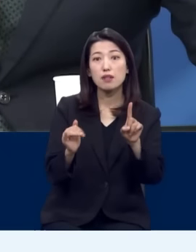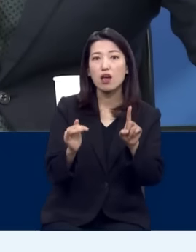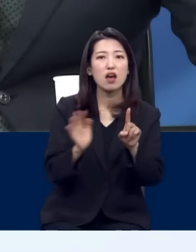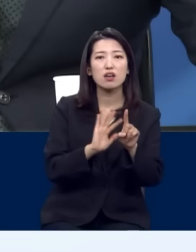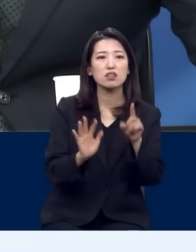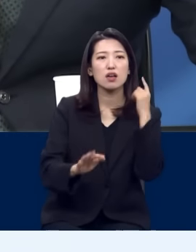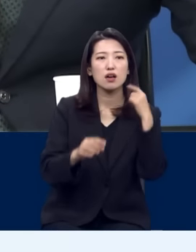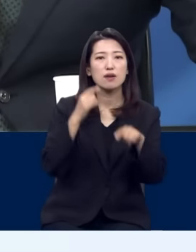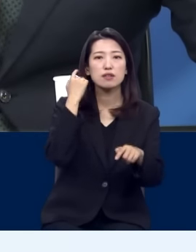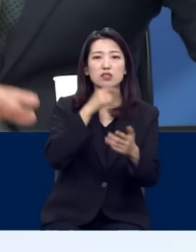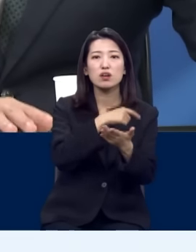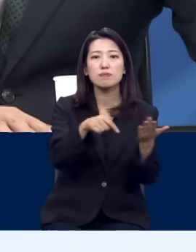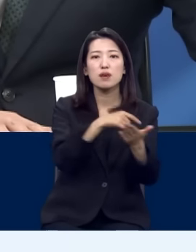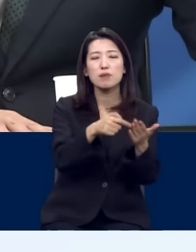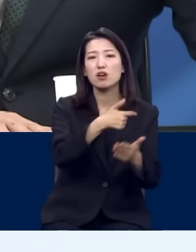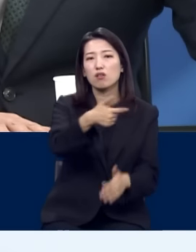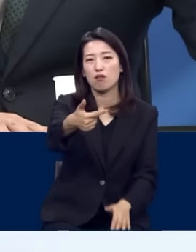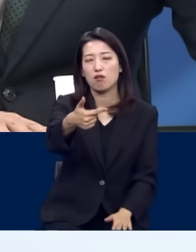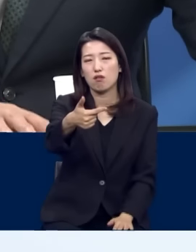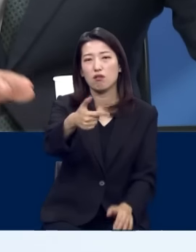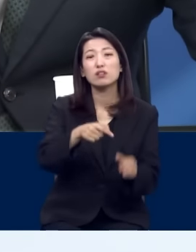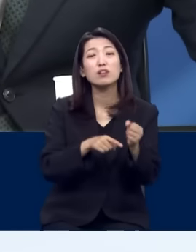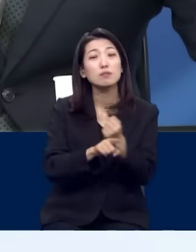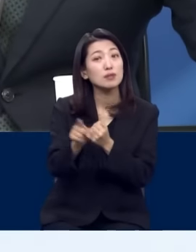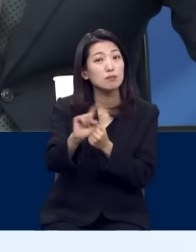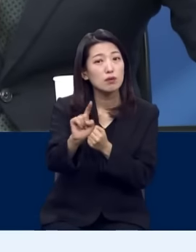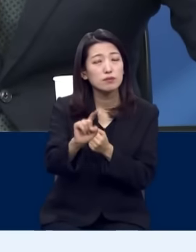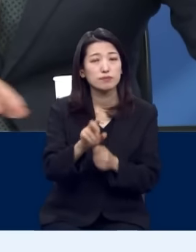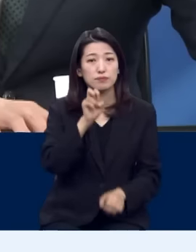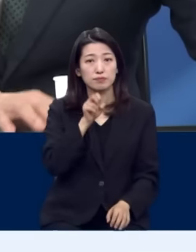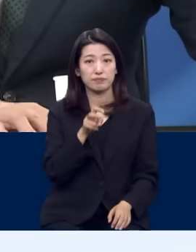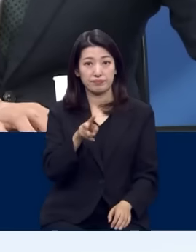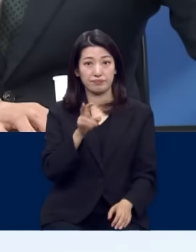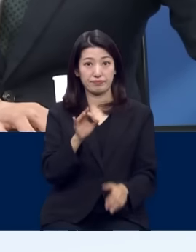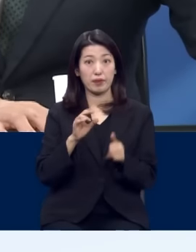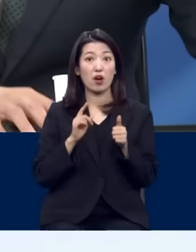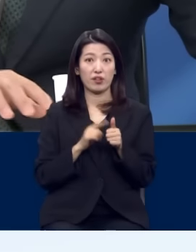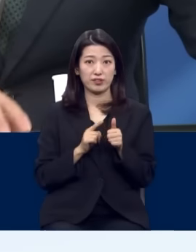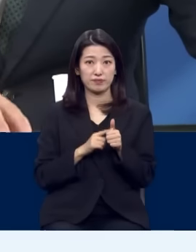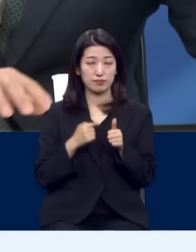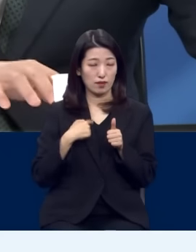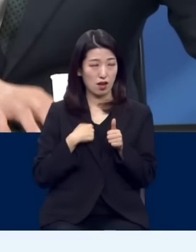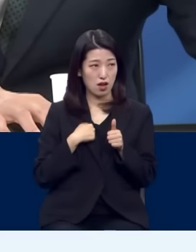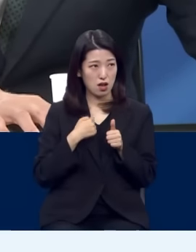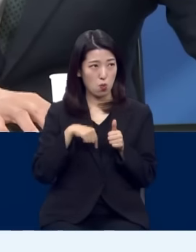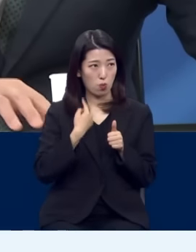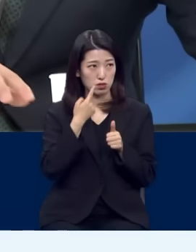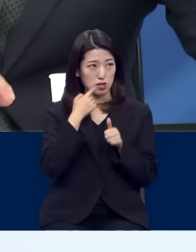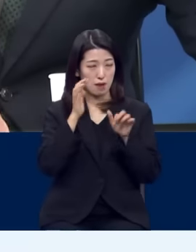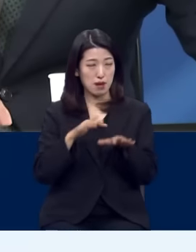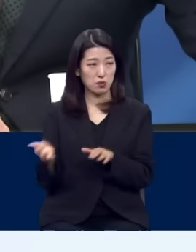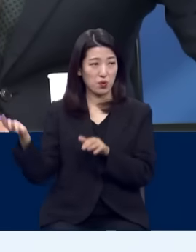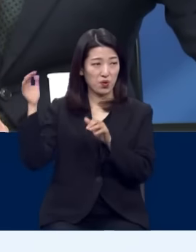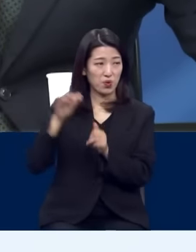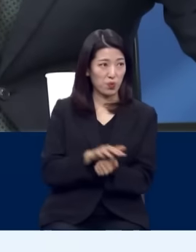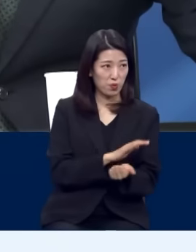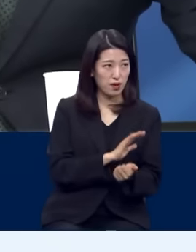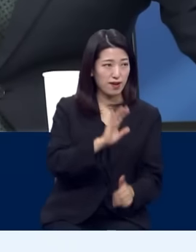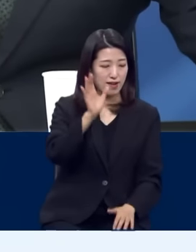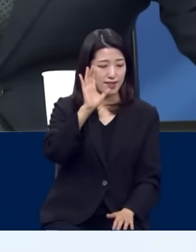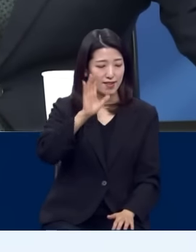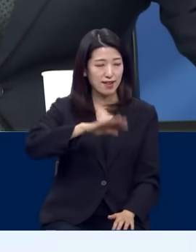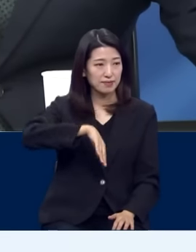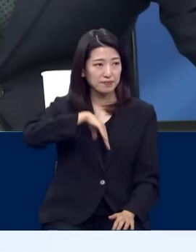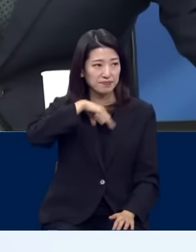만 만들겠다는 얘기는 자신이 이렇게 어 아 본인은 억울하다고 생각하는 거겠죠 네 두고 봐라